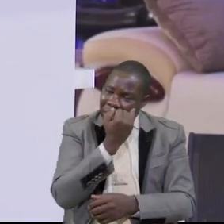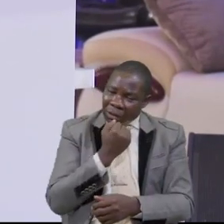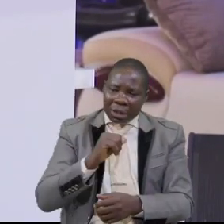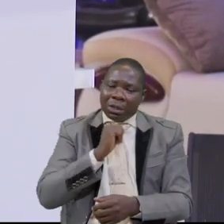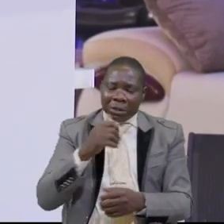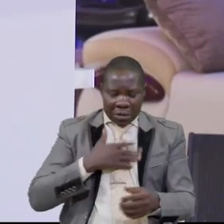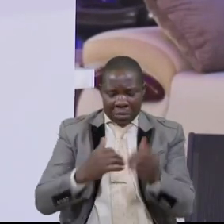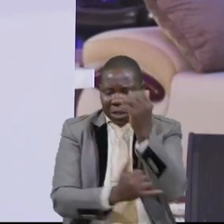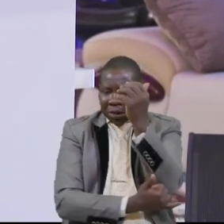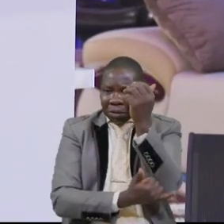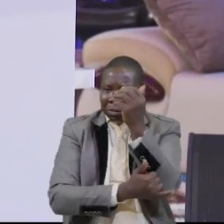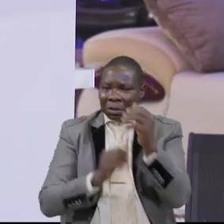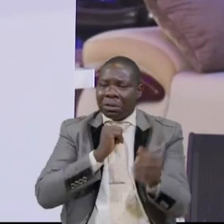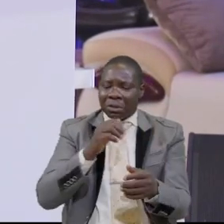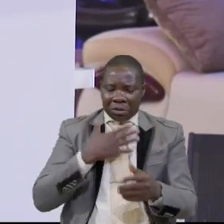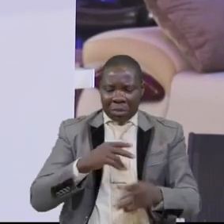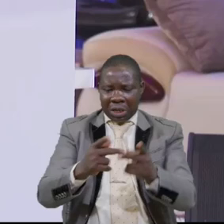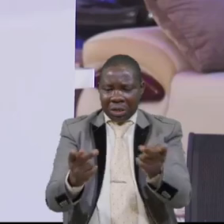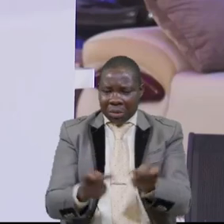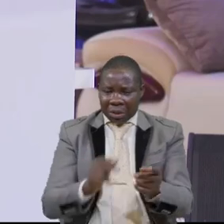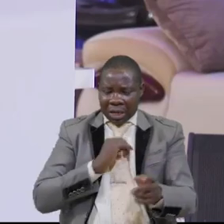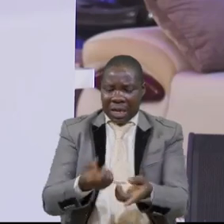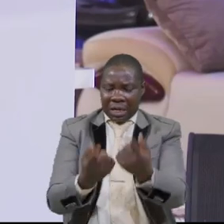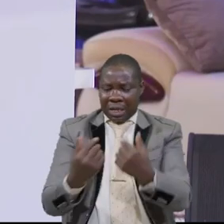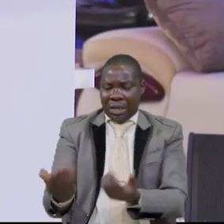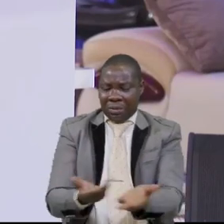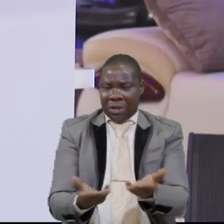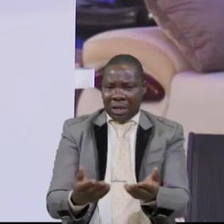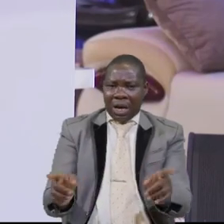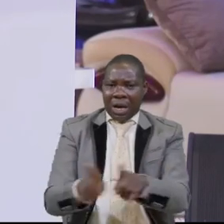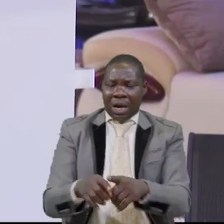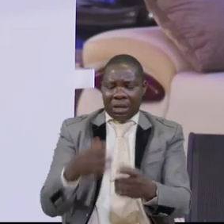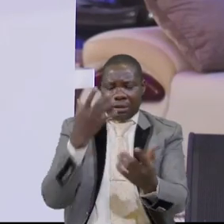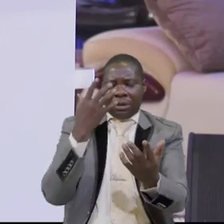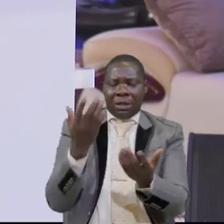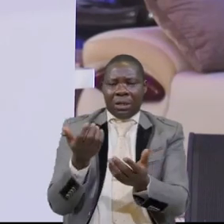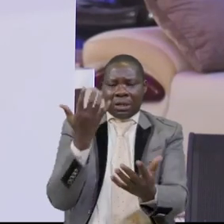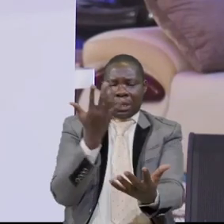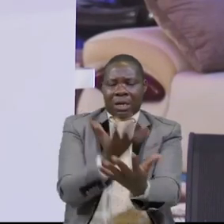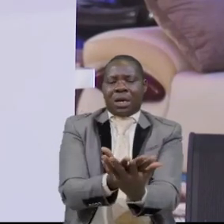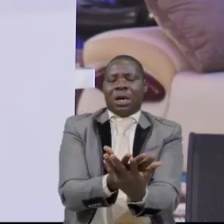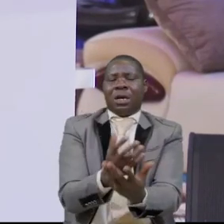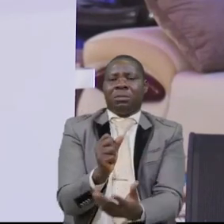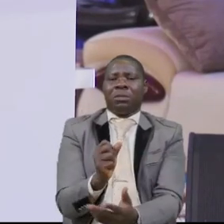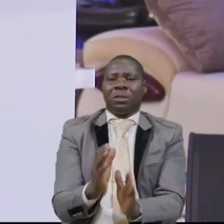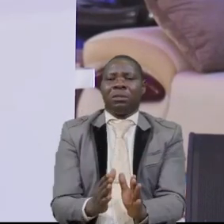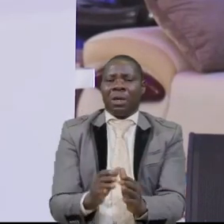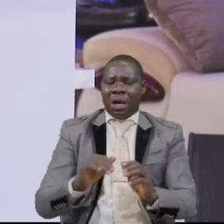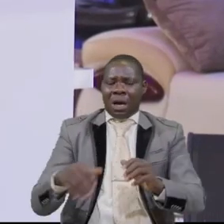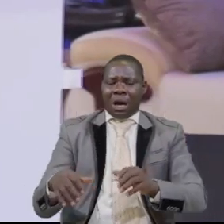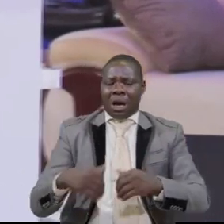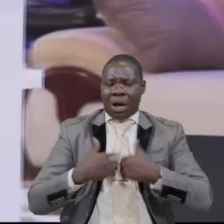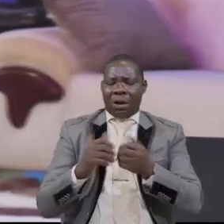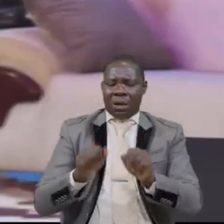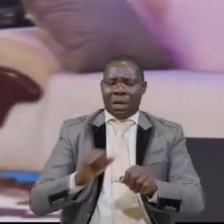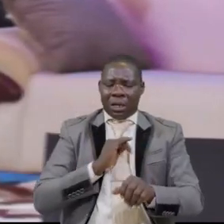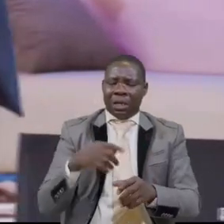n'est pas chez moi. Je suis venu ici en tant qu'un captif. Comment je peux dire ça